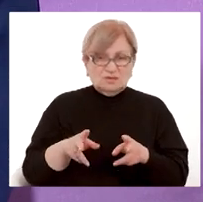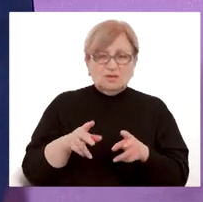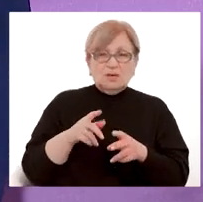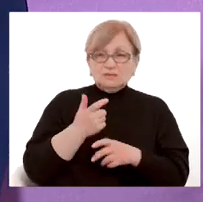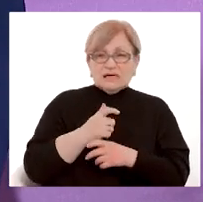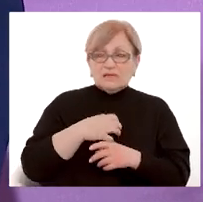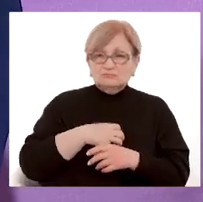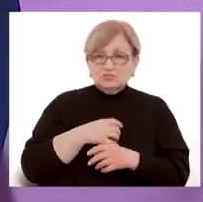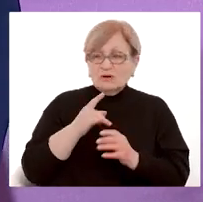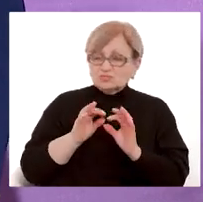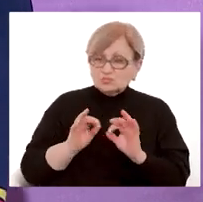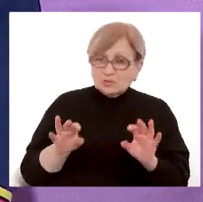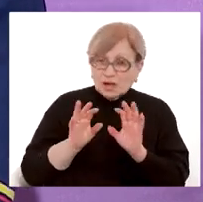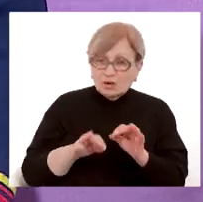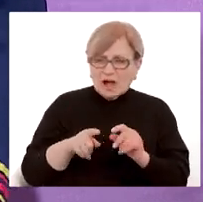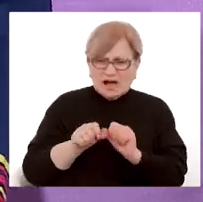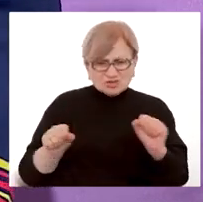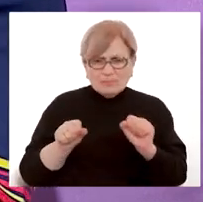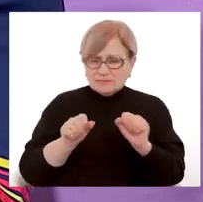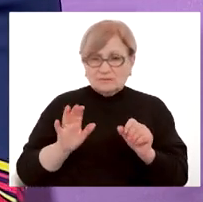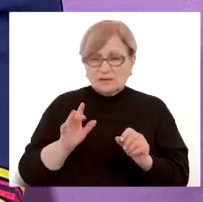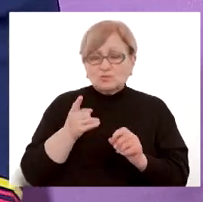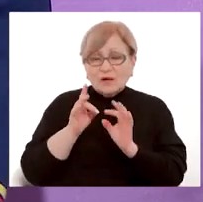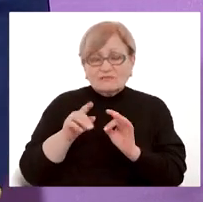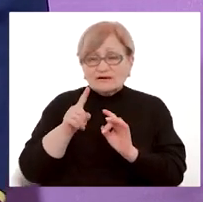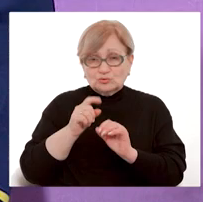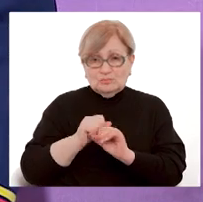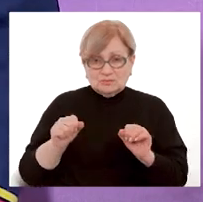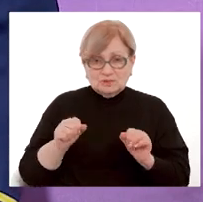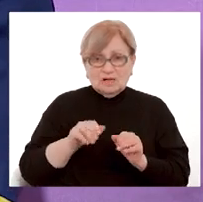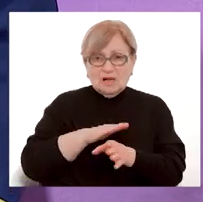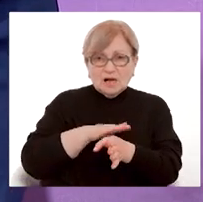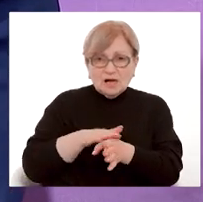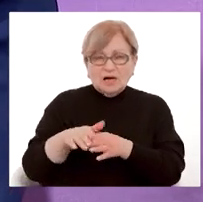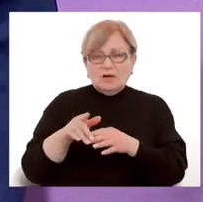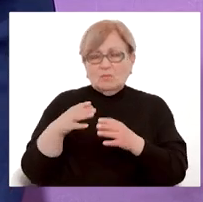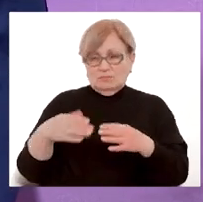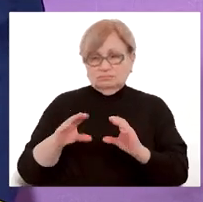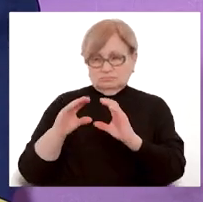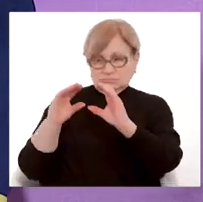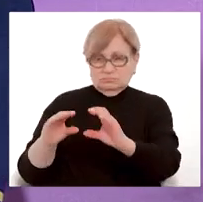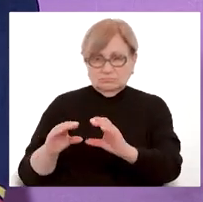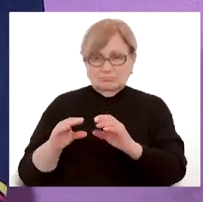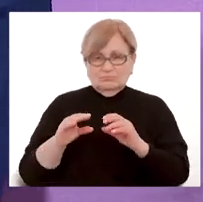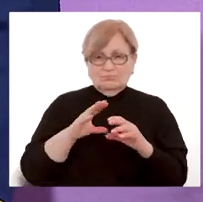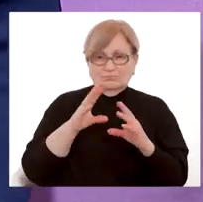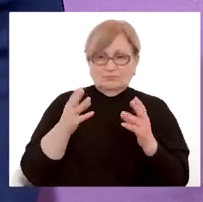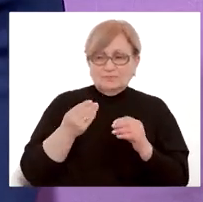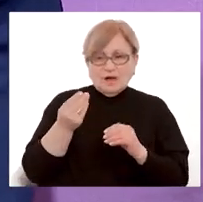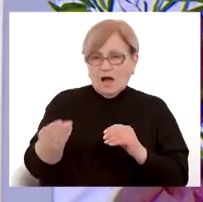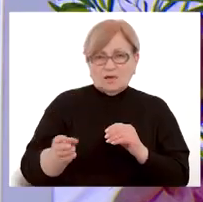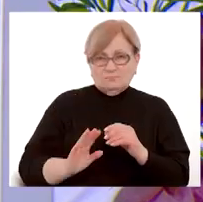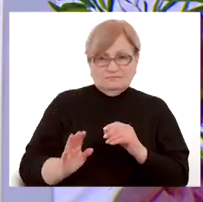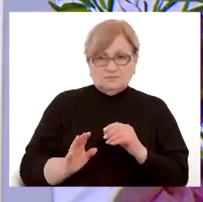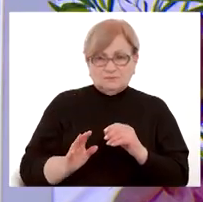ახსნაც ძალიან მნიშვნელოვანია ბავშვებისთვის, იმიტომ რომ ანუ ესე სრული ფორმით, ანუ უკვე მზად გამზადებული ფორმით სასრულია ყოველთვის არ